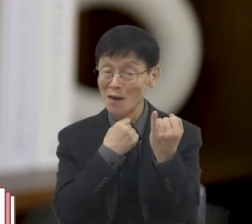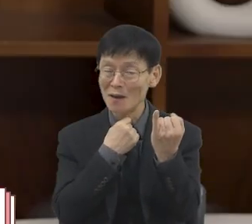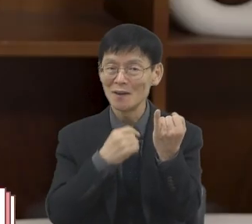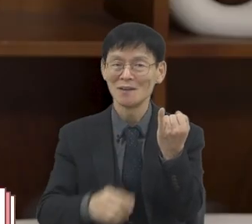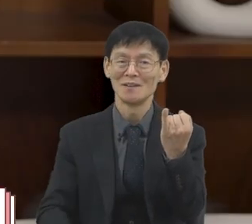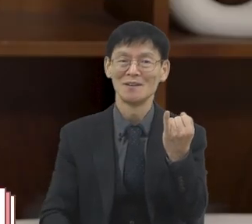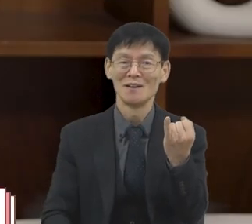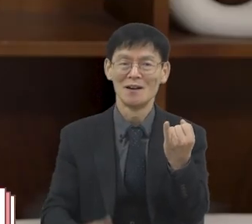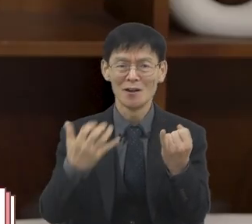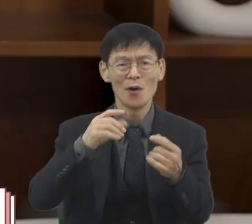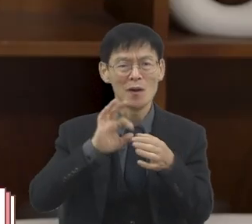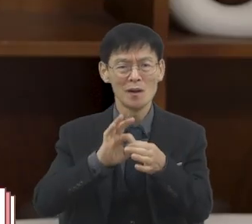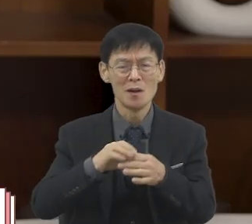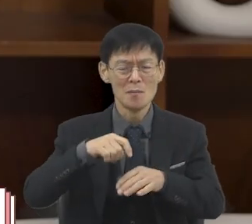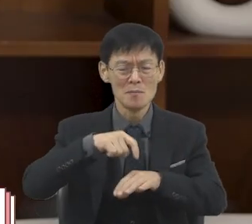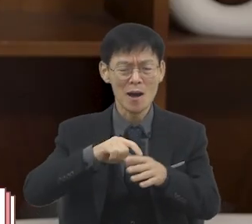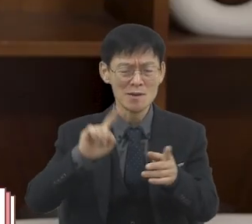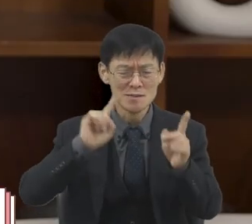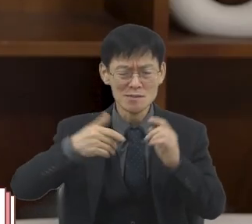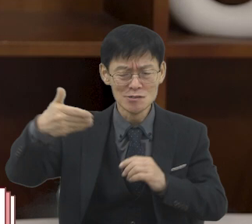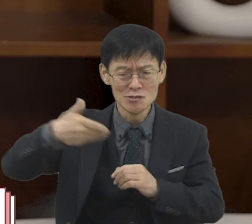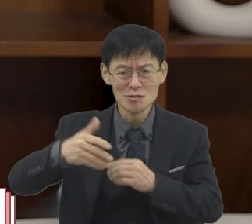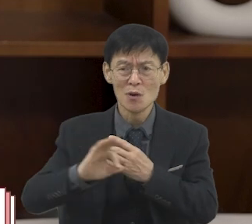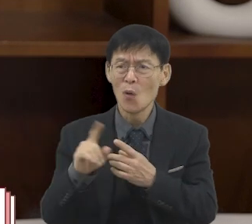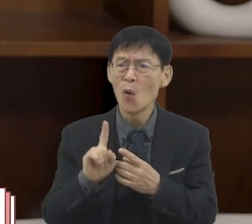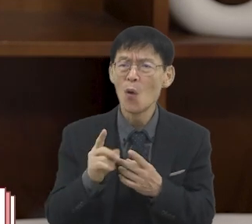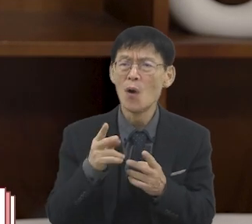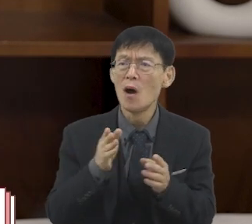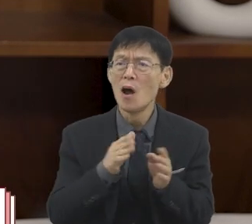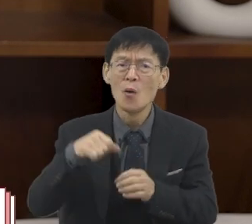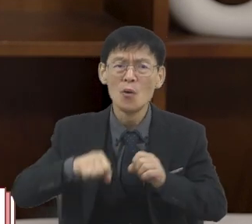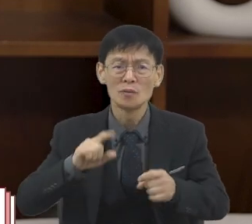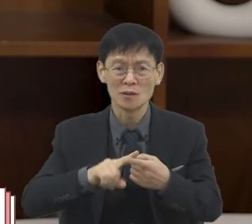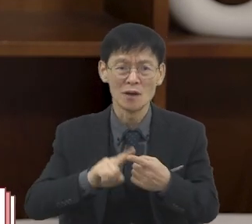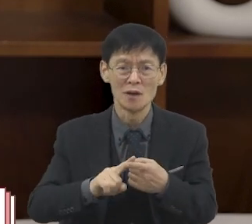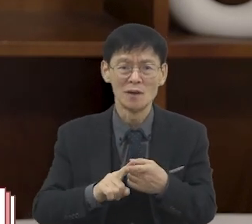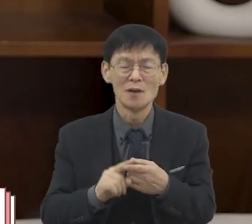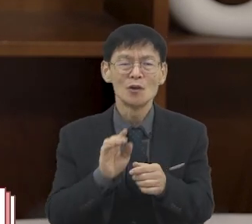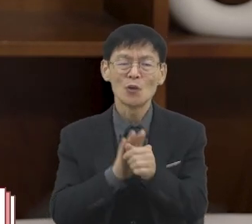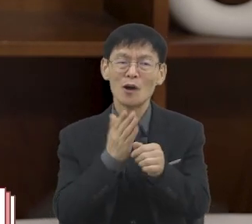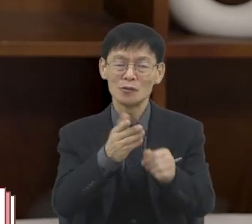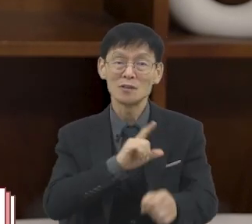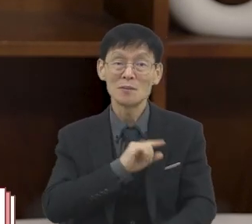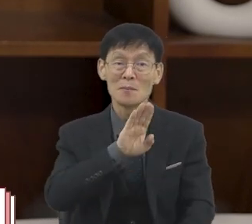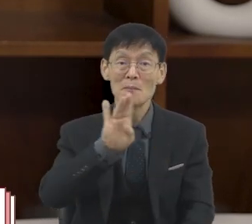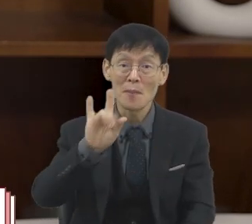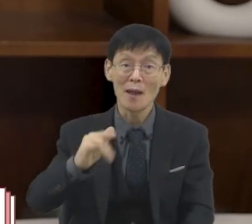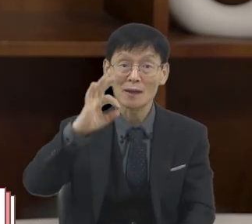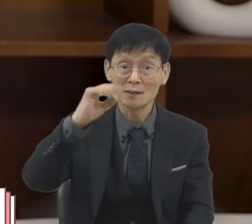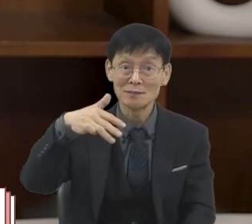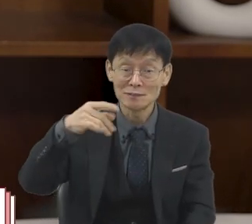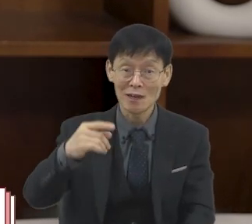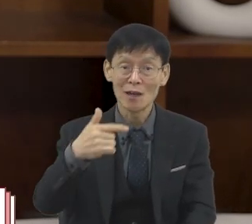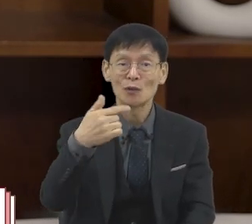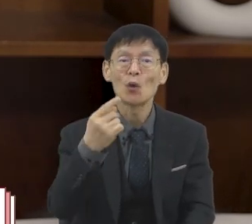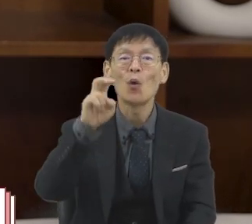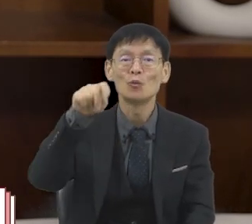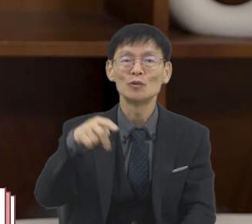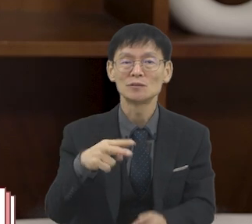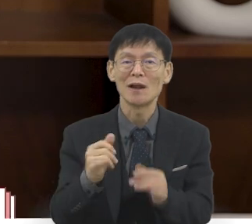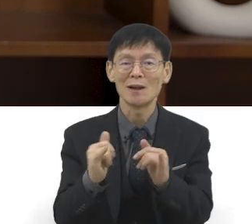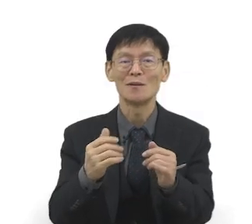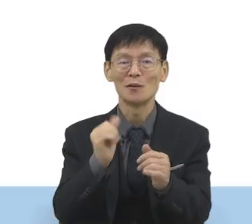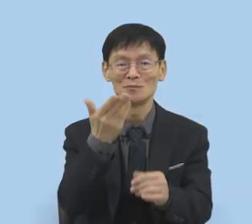건데요. 성희롱과 같이 내 마음을 힘들게 하는 일이 생겼을 때 여러분의 기자비가 되어주실 백은채